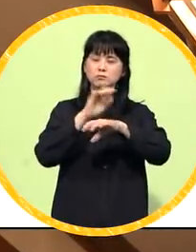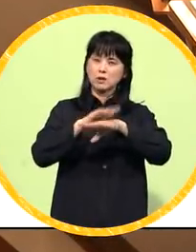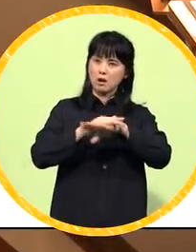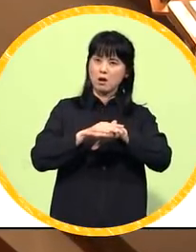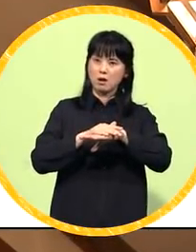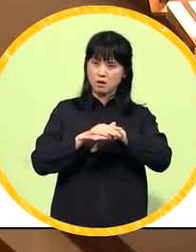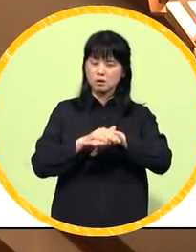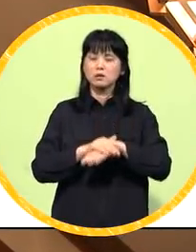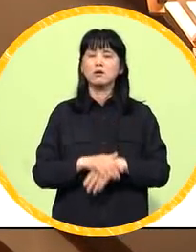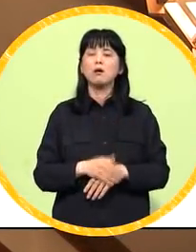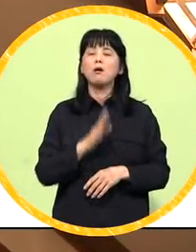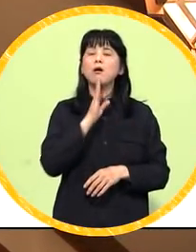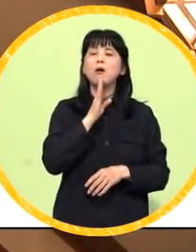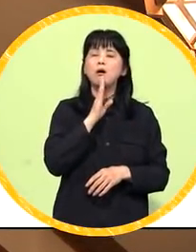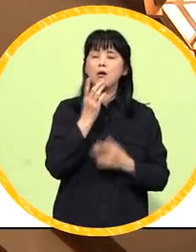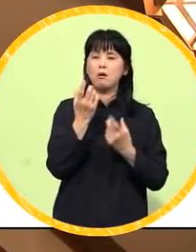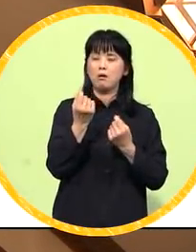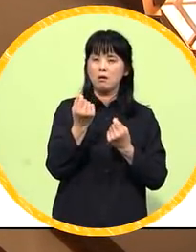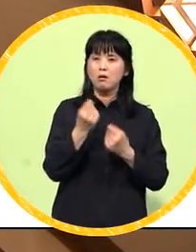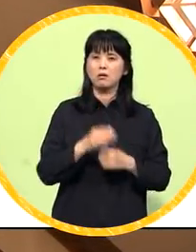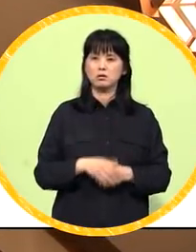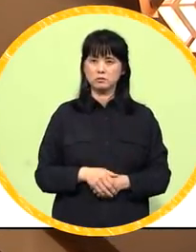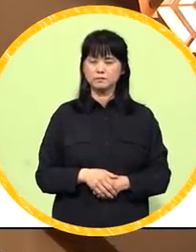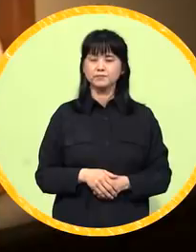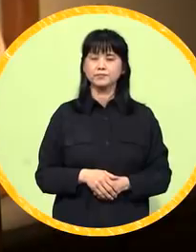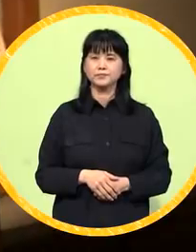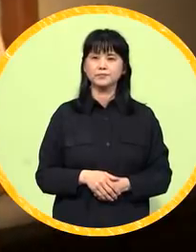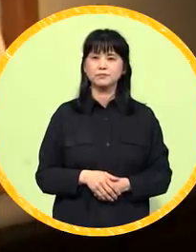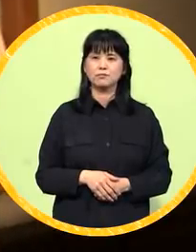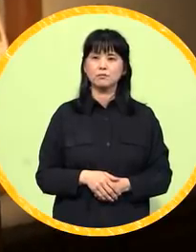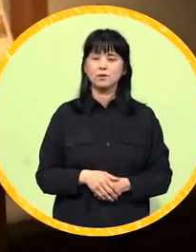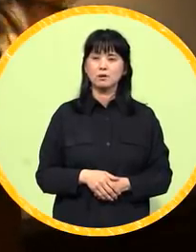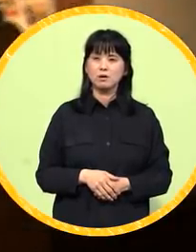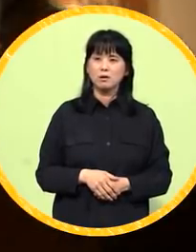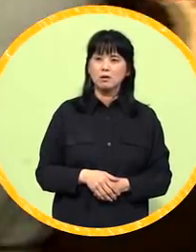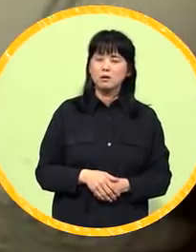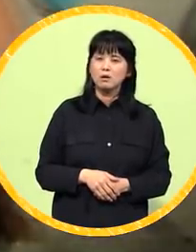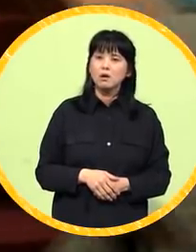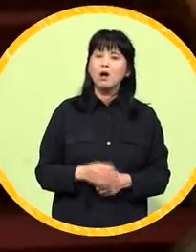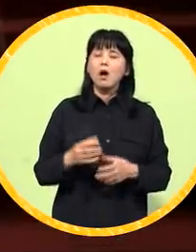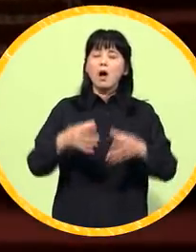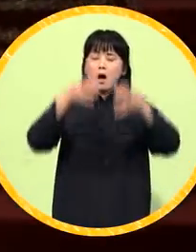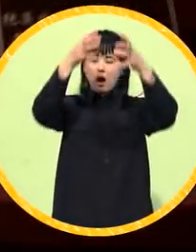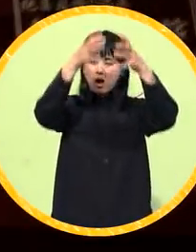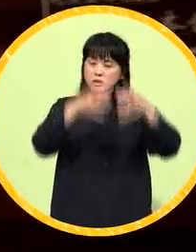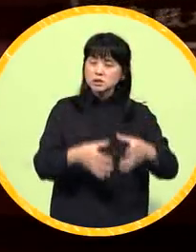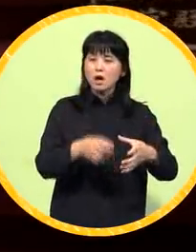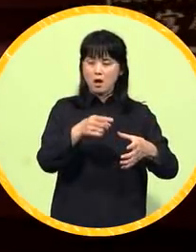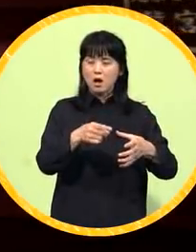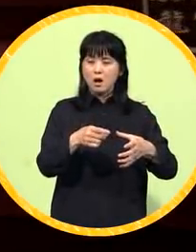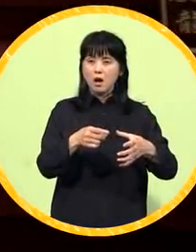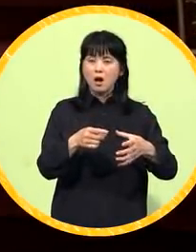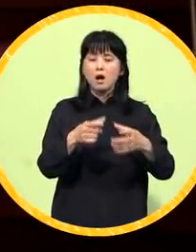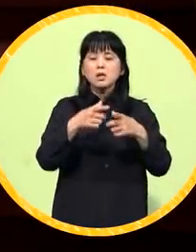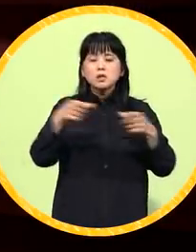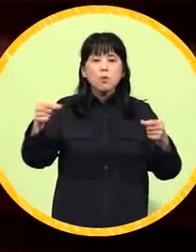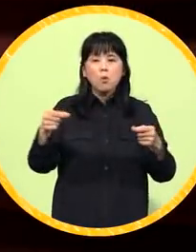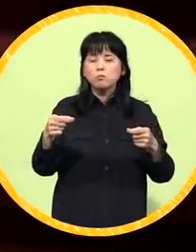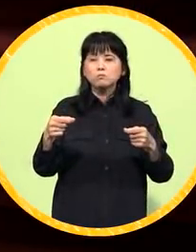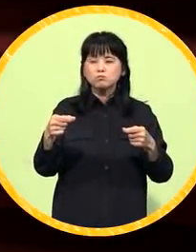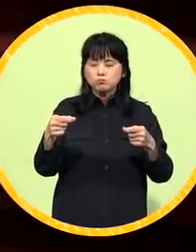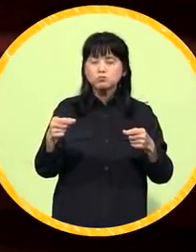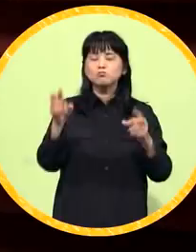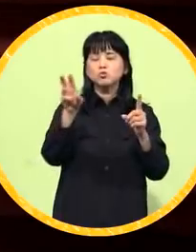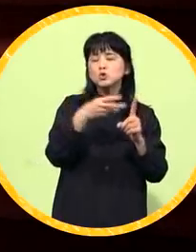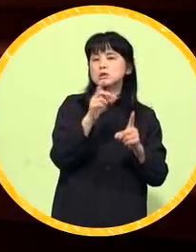ねアスカに入るですねはい残念だ走れない実は2本の柱であの